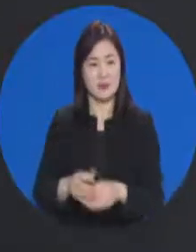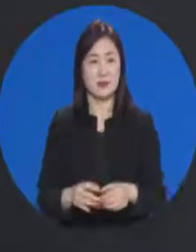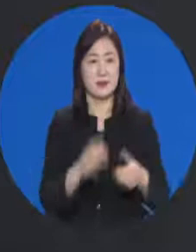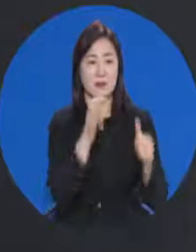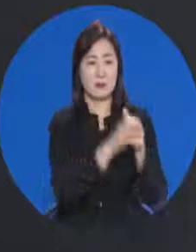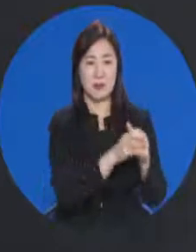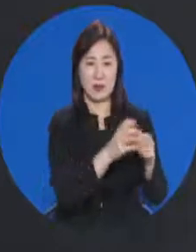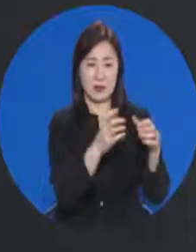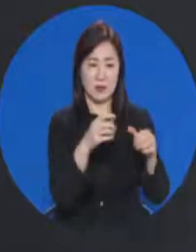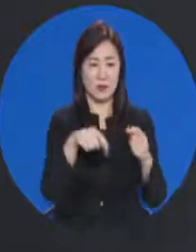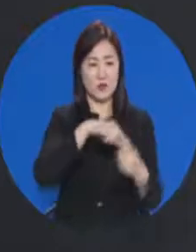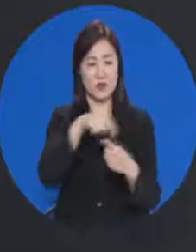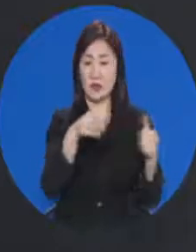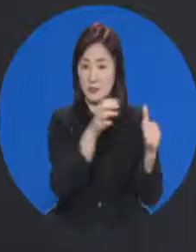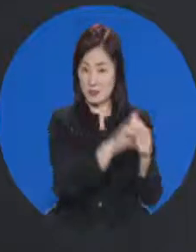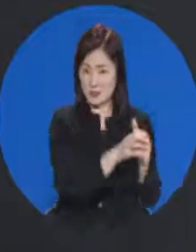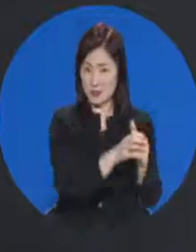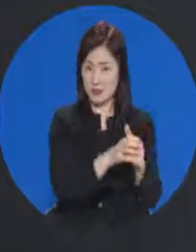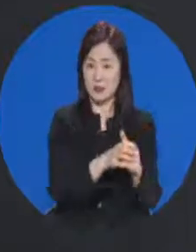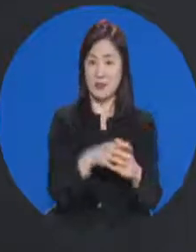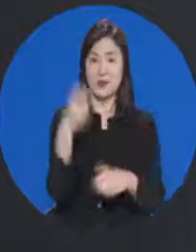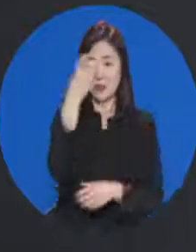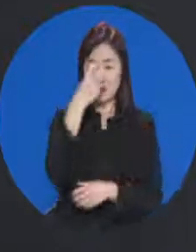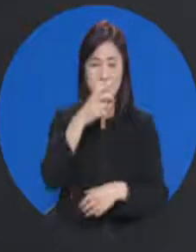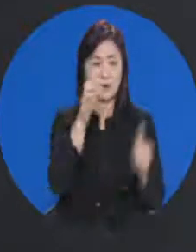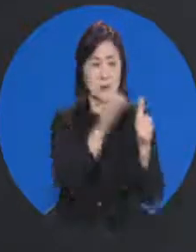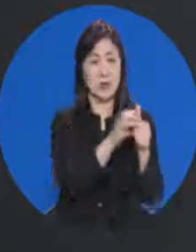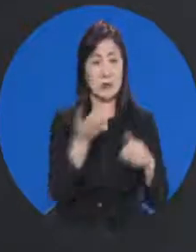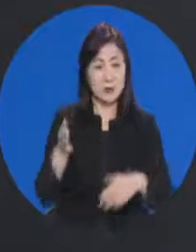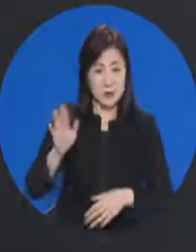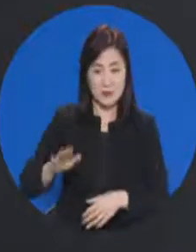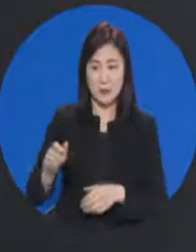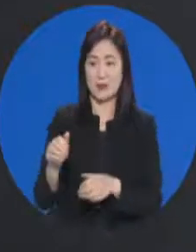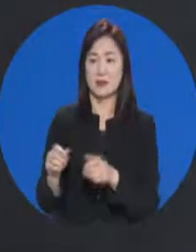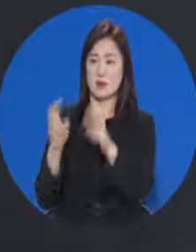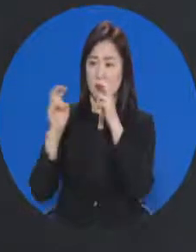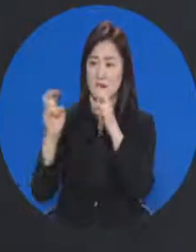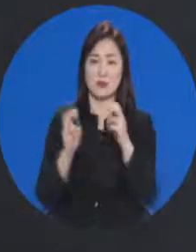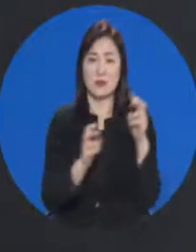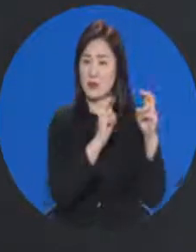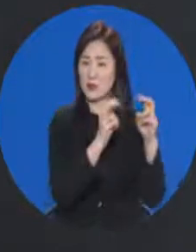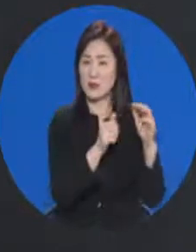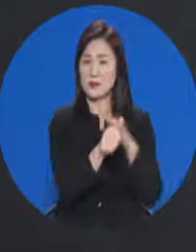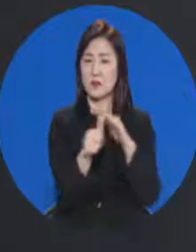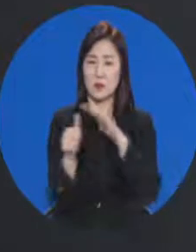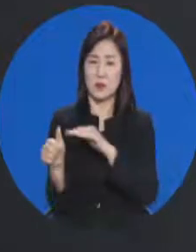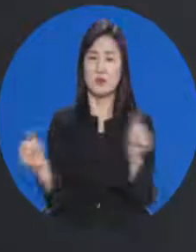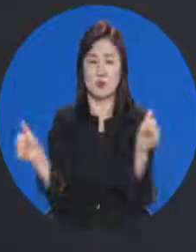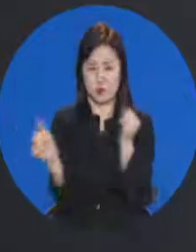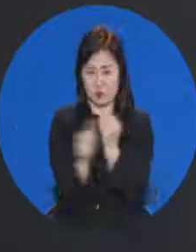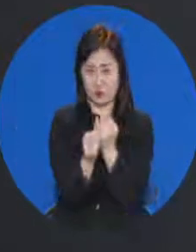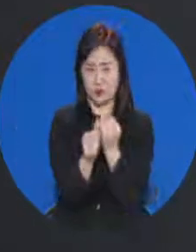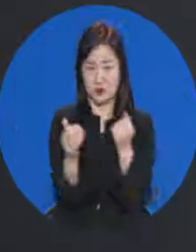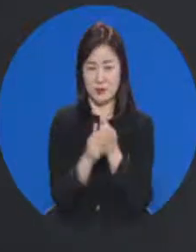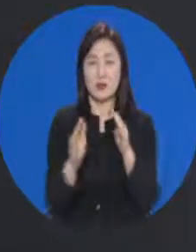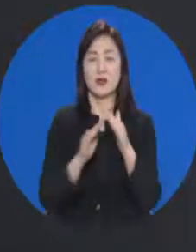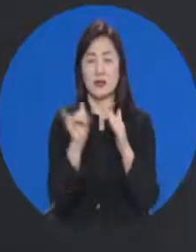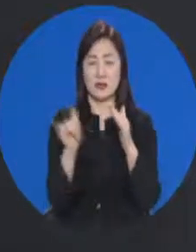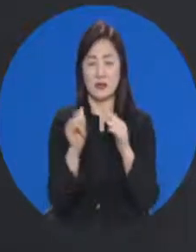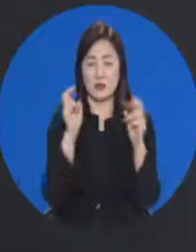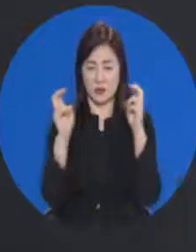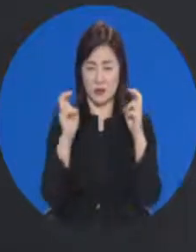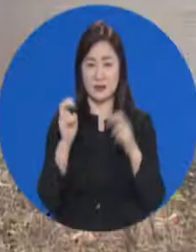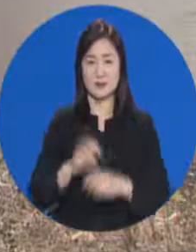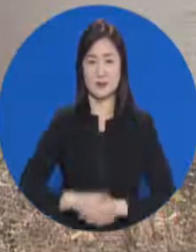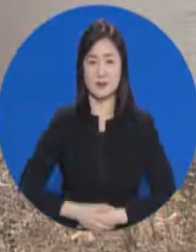맡기고 업무 실태까지 감독해야 하지만 A사와 B사는 대표끼리 부부관계인 사실상의 가족회사였기